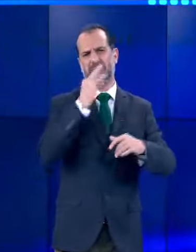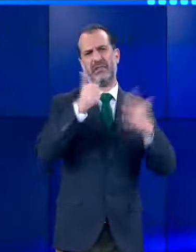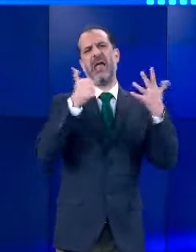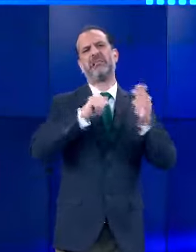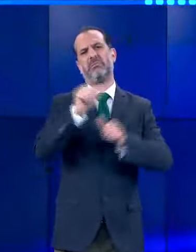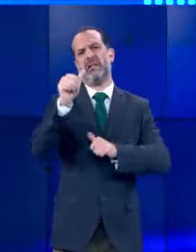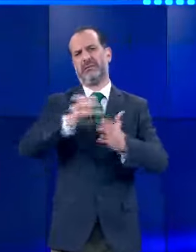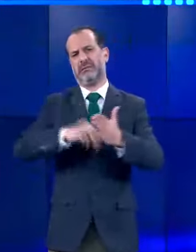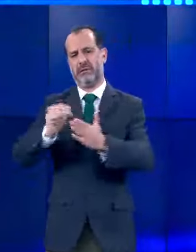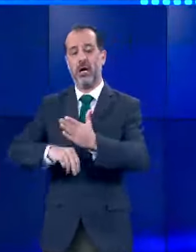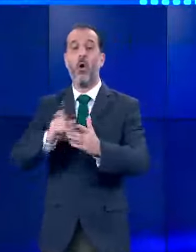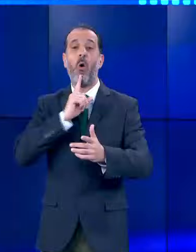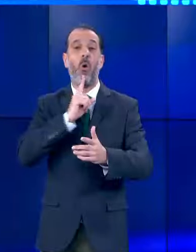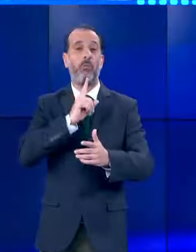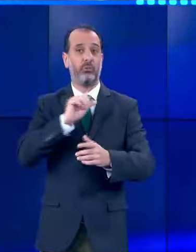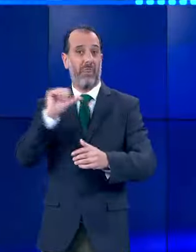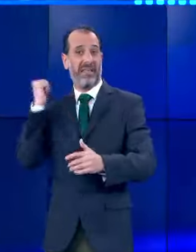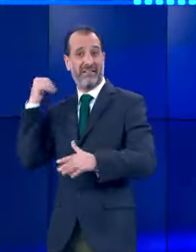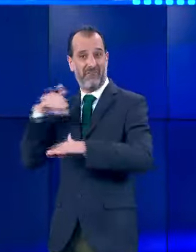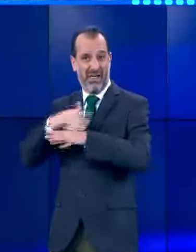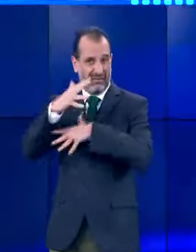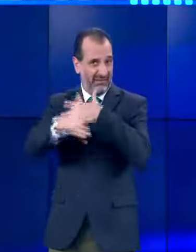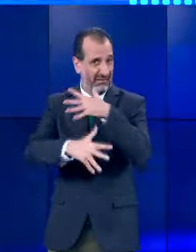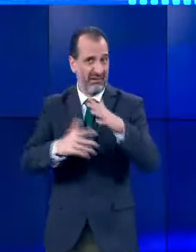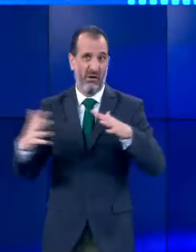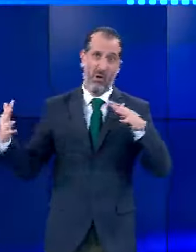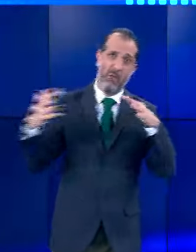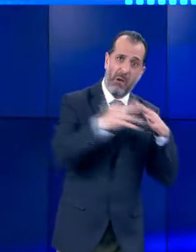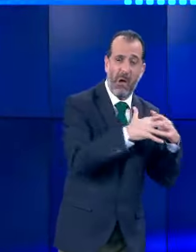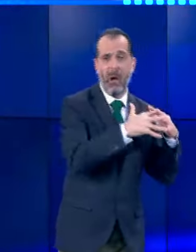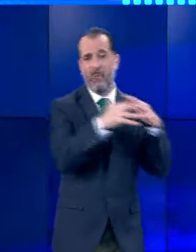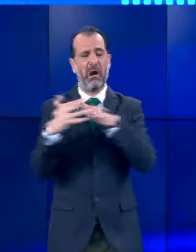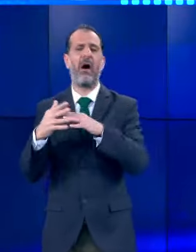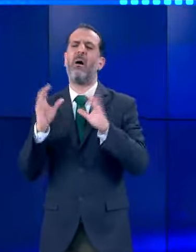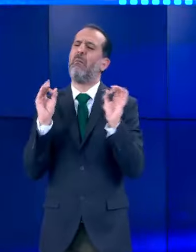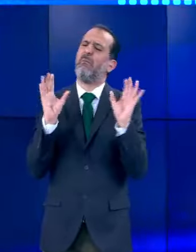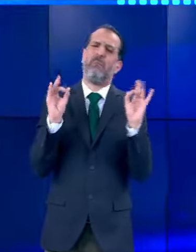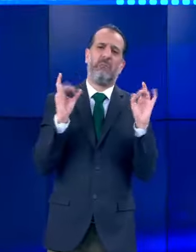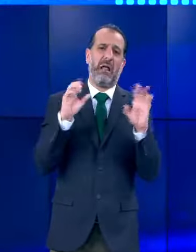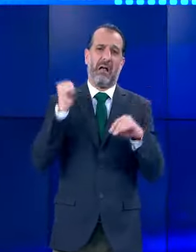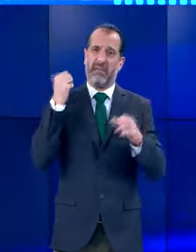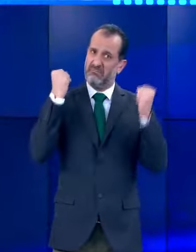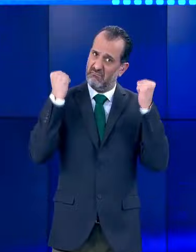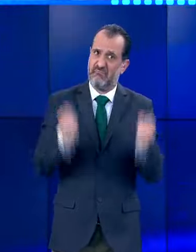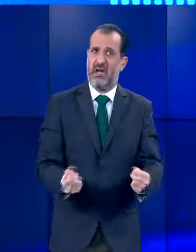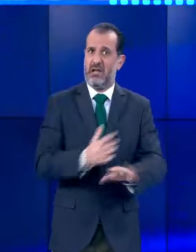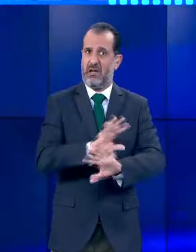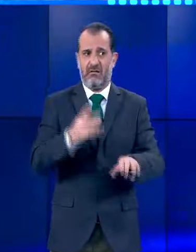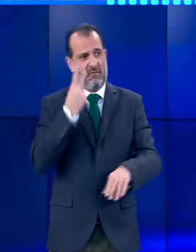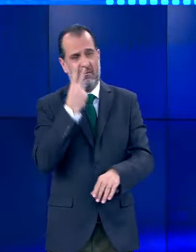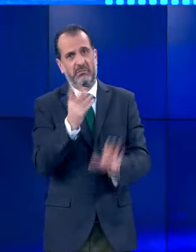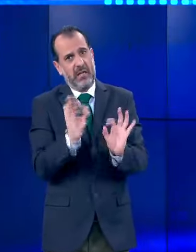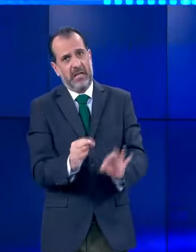είχαν όμως τα έκτροπα που είχαμε χθες το βράδυ, με πραγματικά πολύ σκληρές εικόνες να